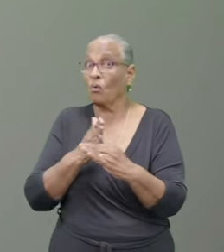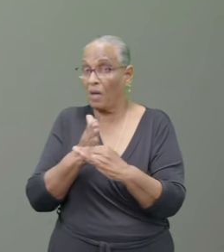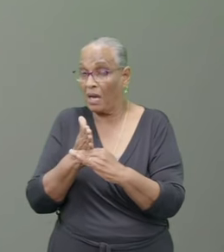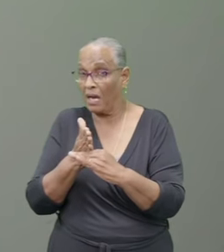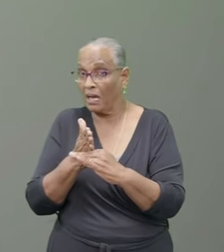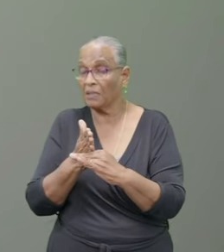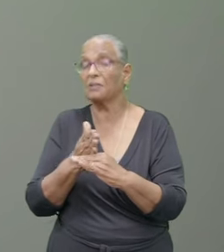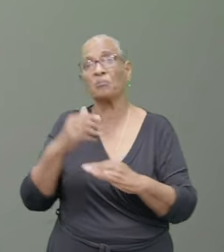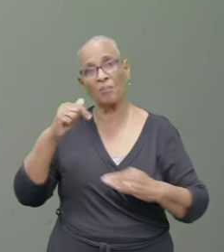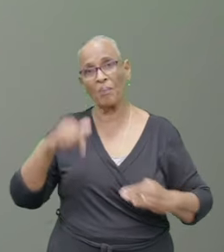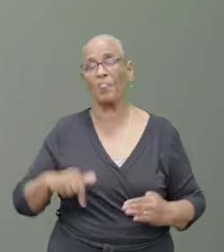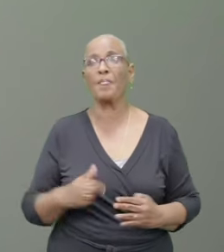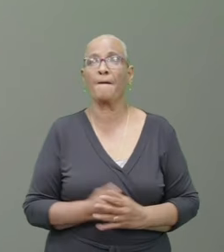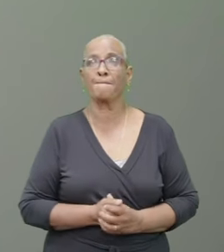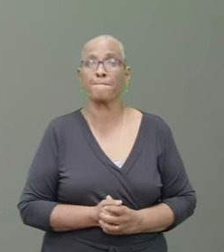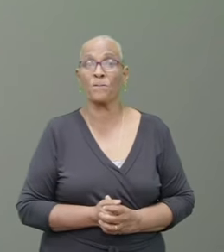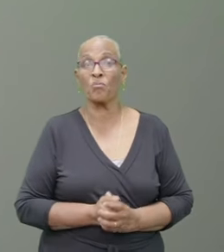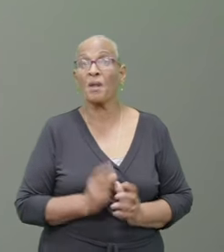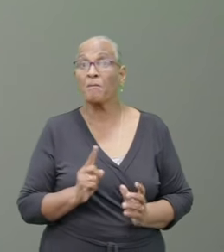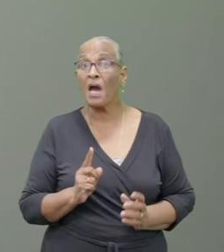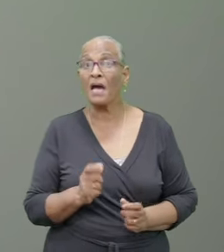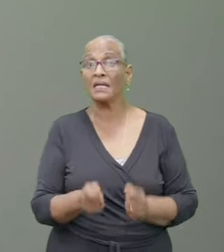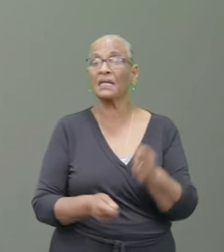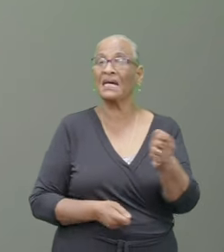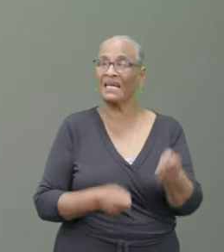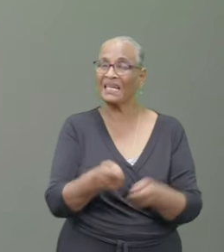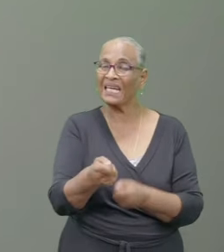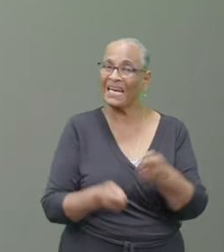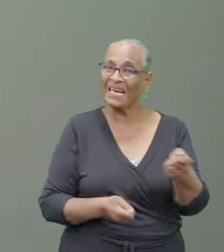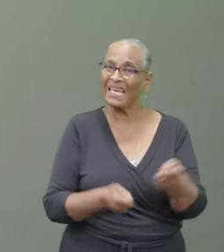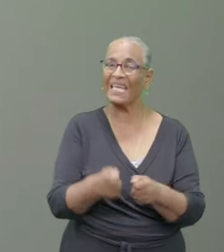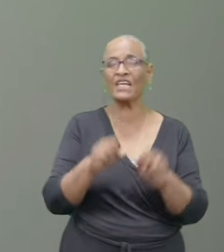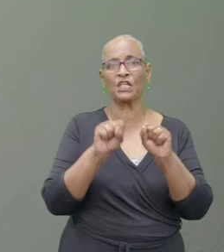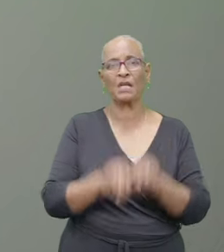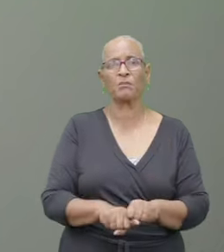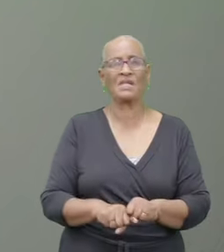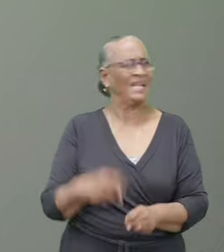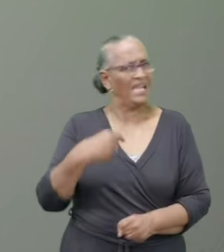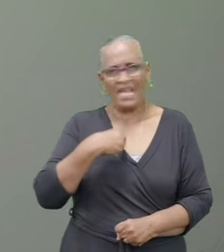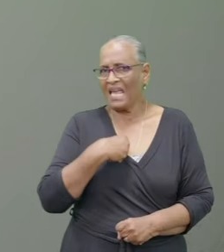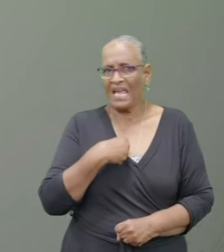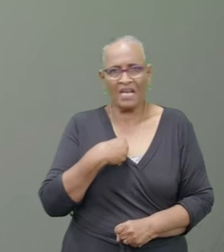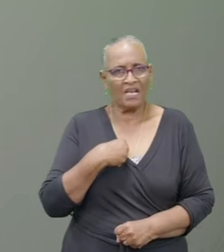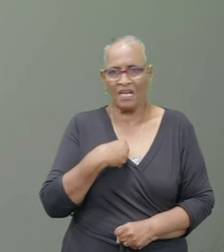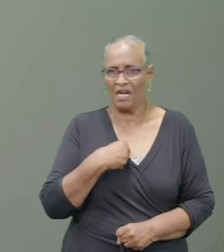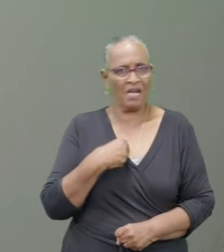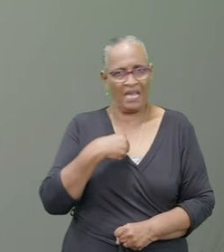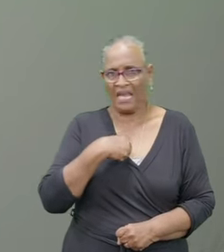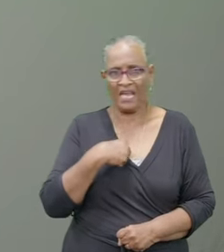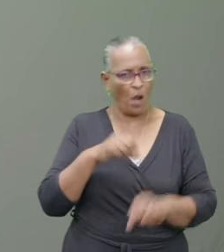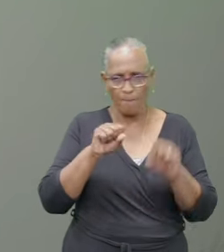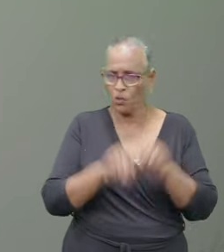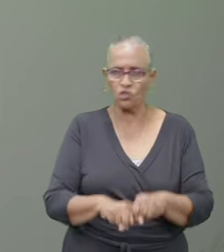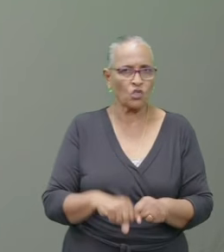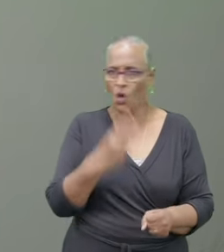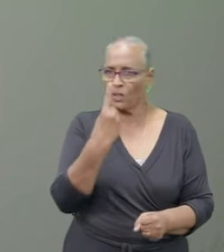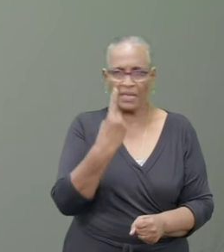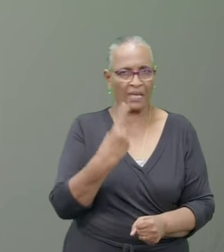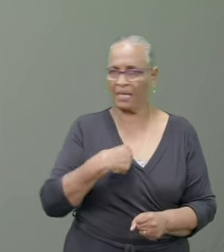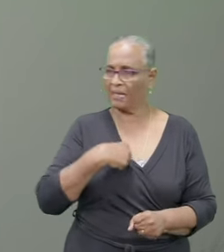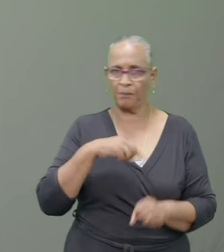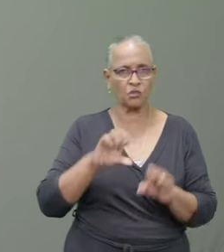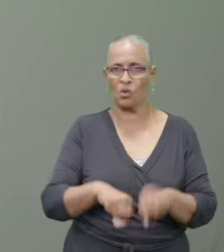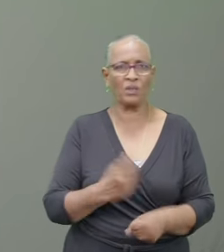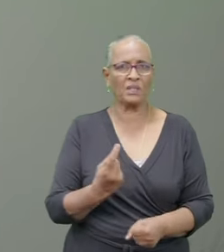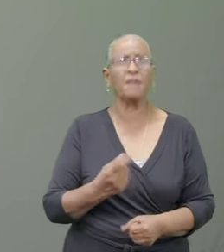u, maar het is de regering die een besluit neemt. Ik ben gebonden aan besluiten die de regering in regeringsverband neemt. En als